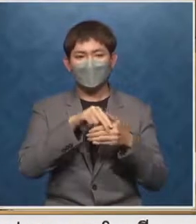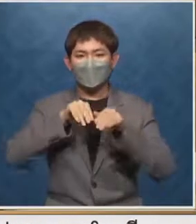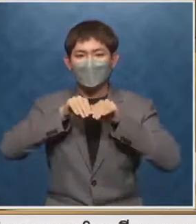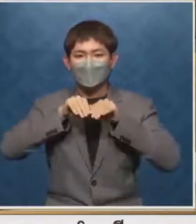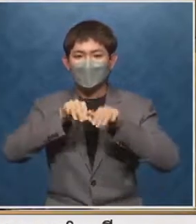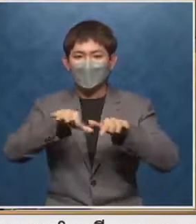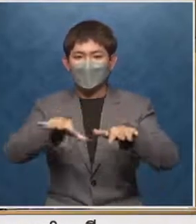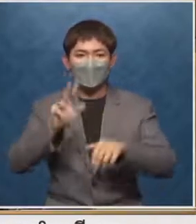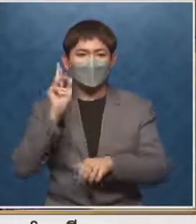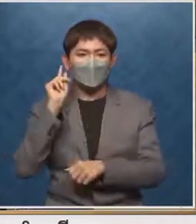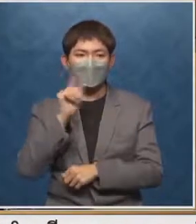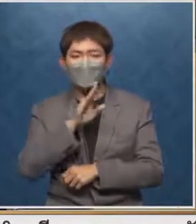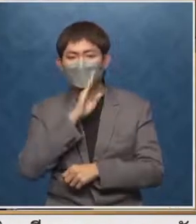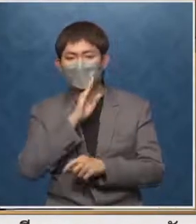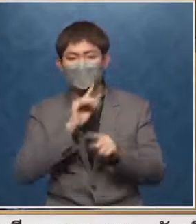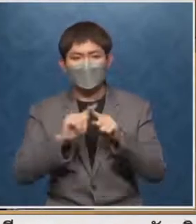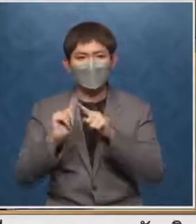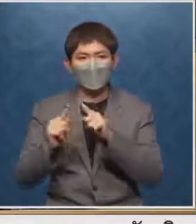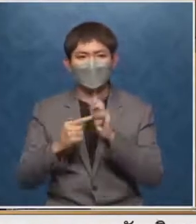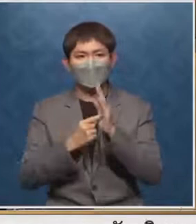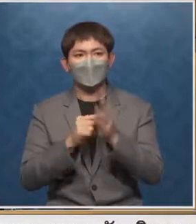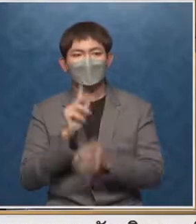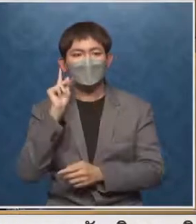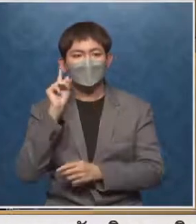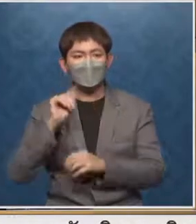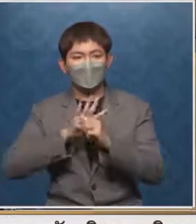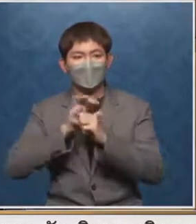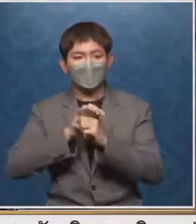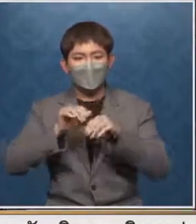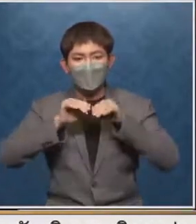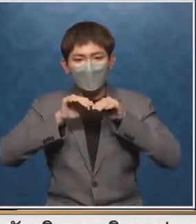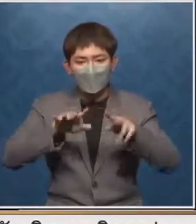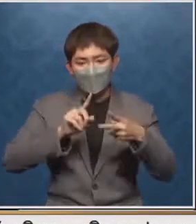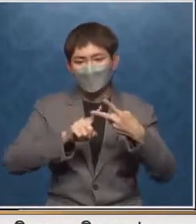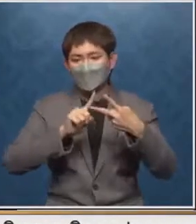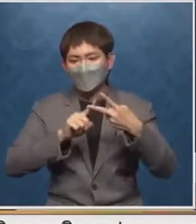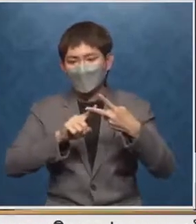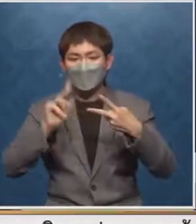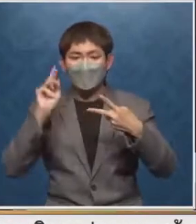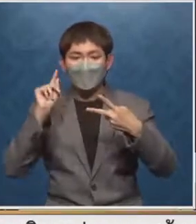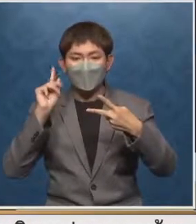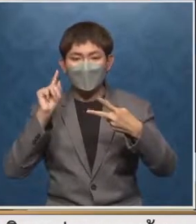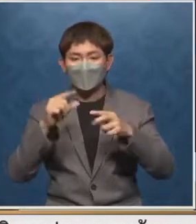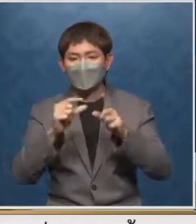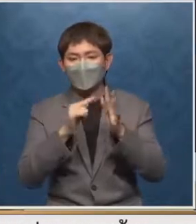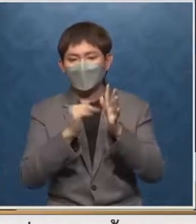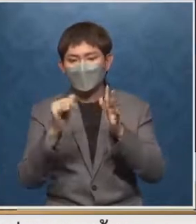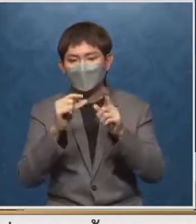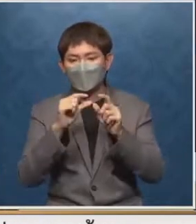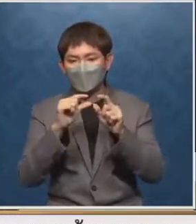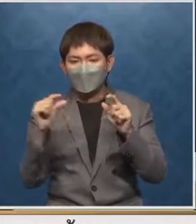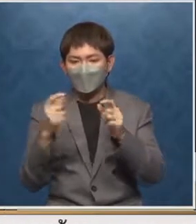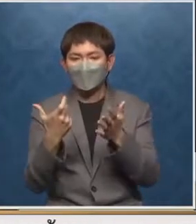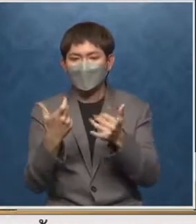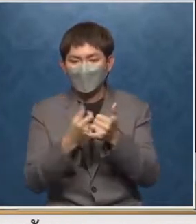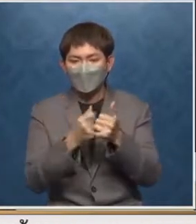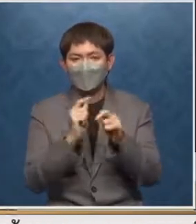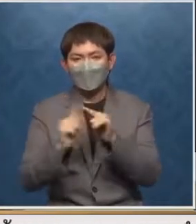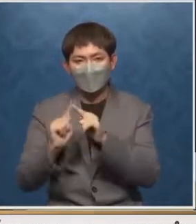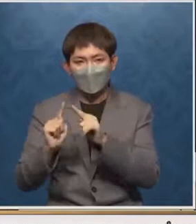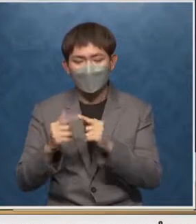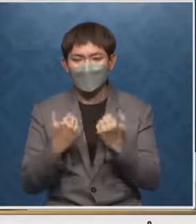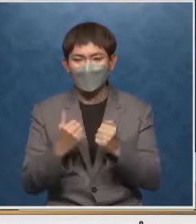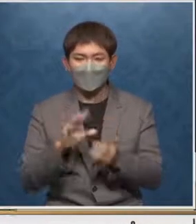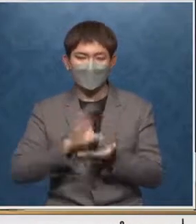ของข่าวลวงข่าวปลอมโดยเฉพาะข่าวโควิดและวัคซีนนะครับอันนี้เป็นข้อห่วงใยที่กองทุนเองก็ดำเนินการอยู่นะ